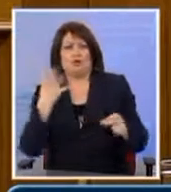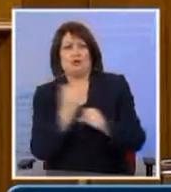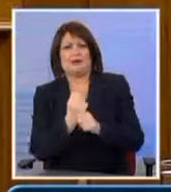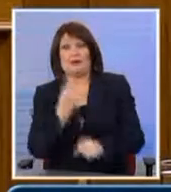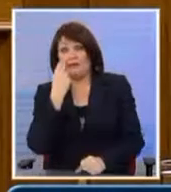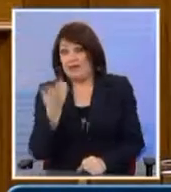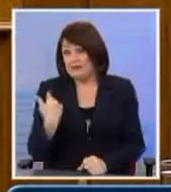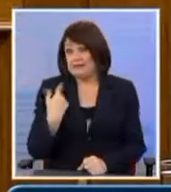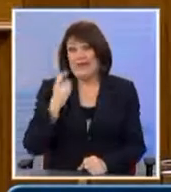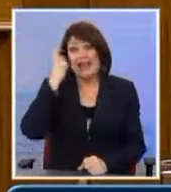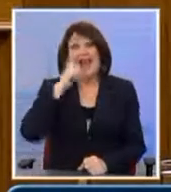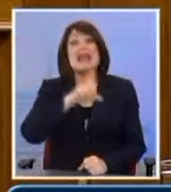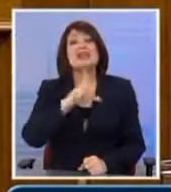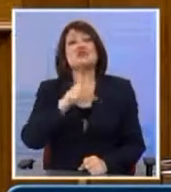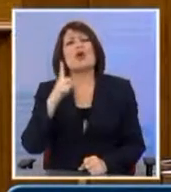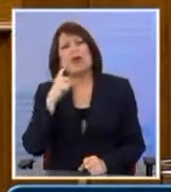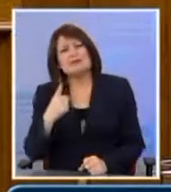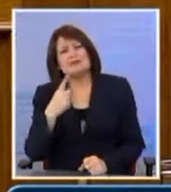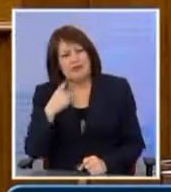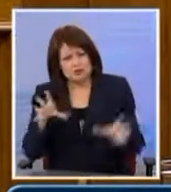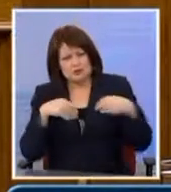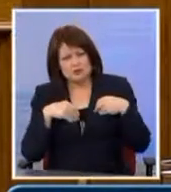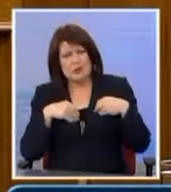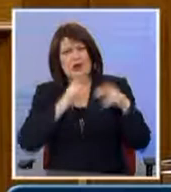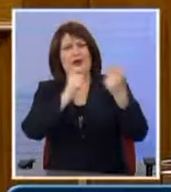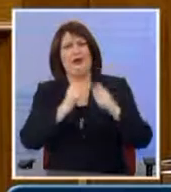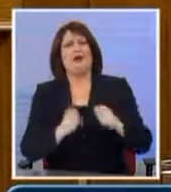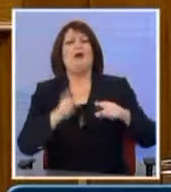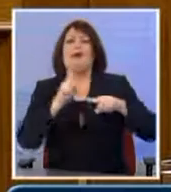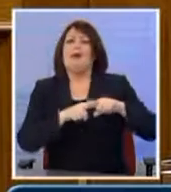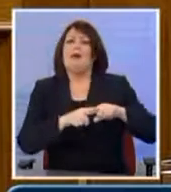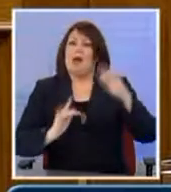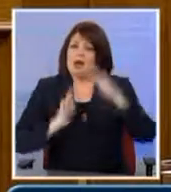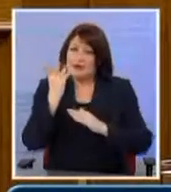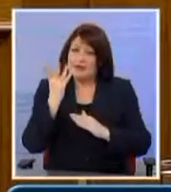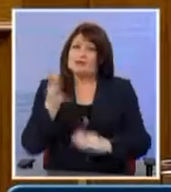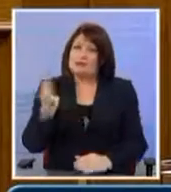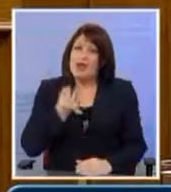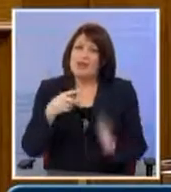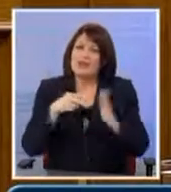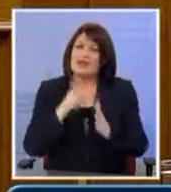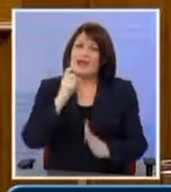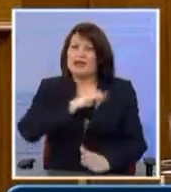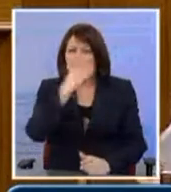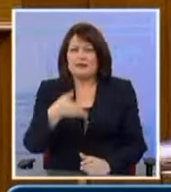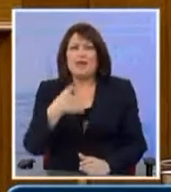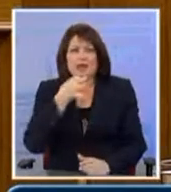την πρόσφατη έκθεση του Lisbon Council στην υιοθέτηση διαρθρωτικών μεταρρυθμίσεων αναπτυξιακού χαρακτήρα από το 2010 και